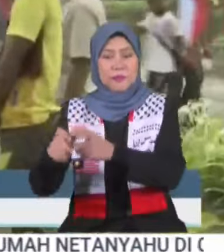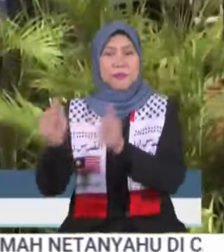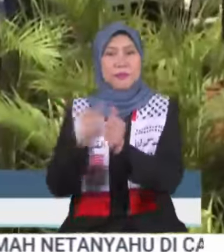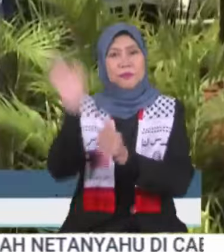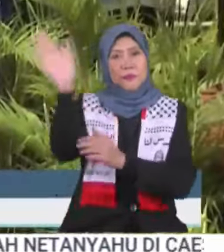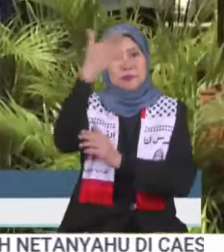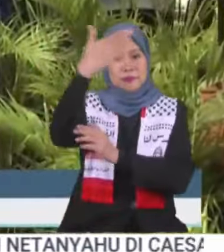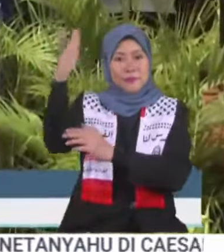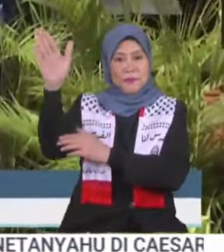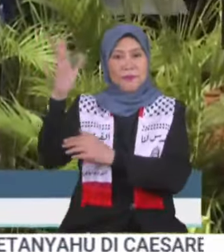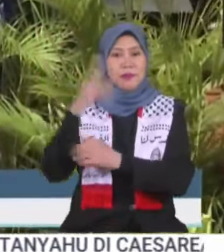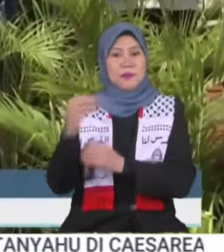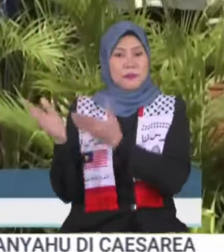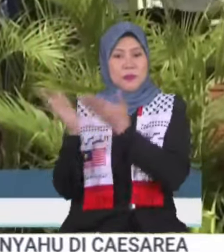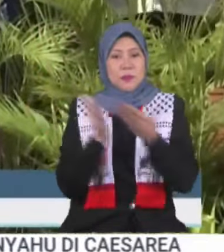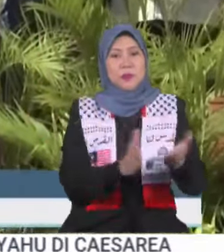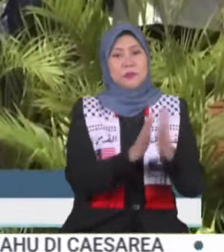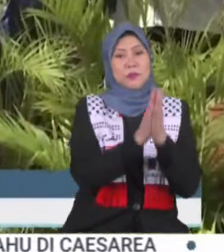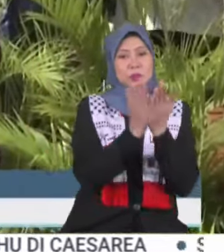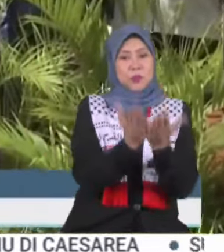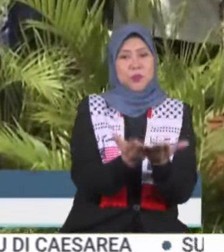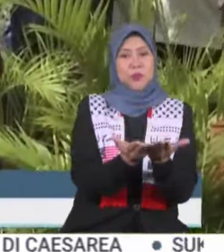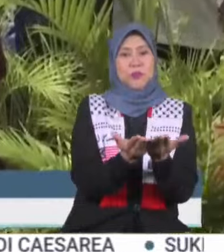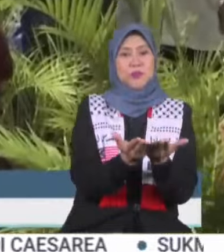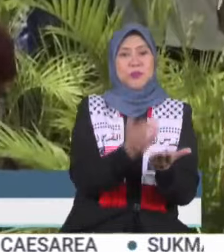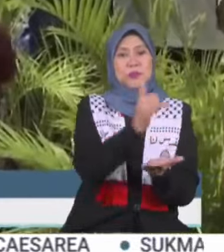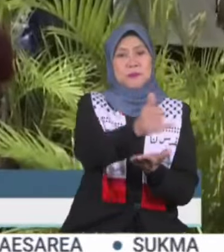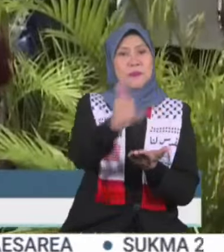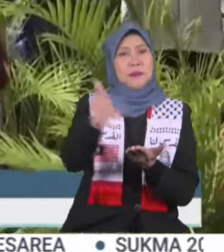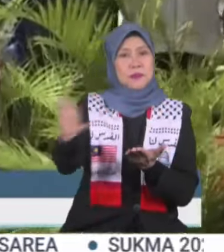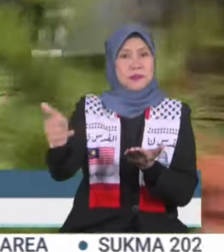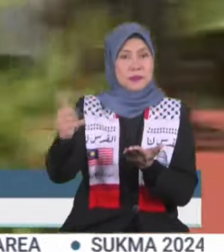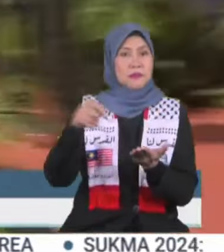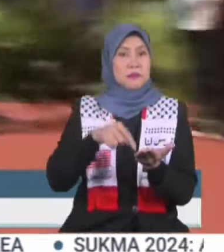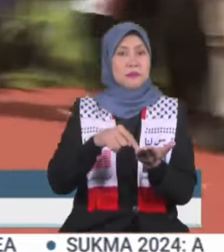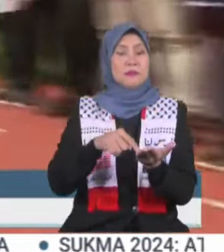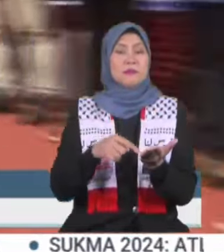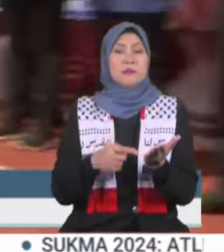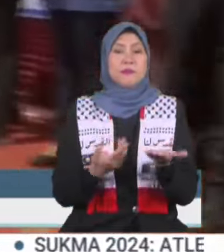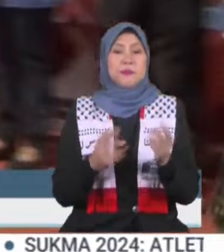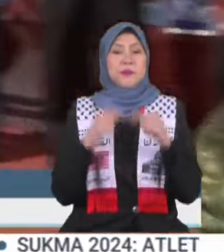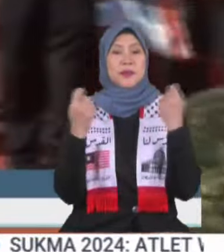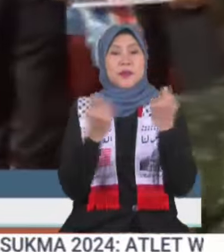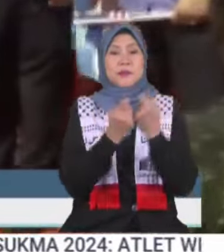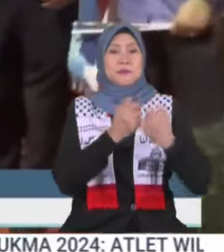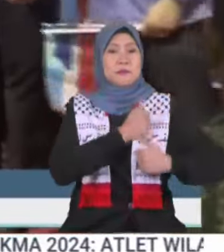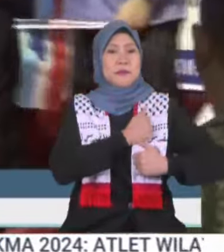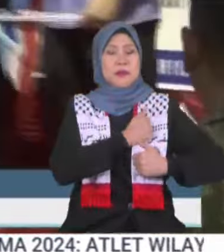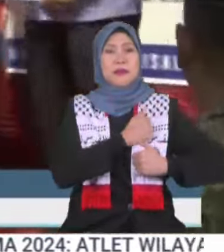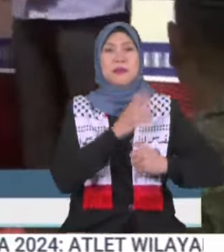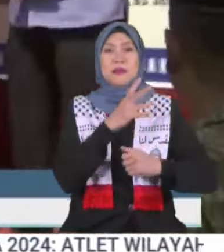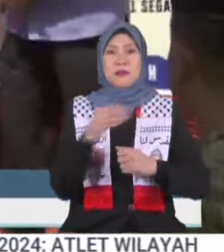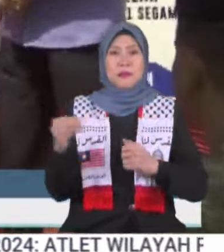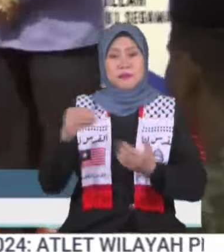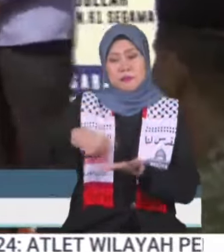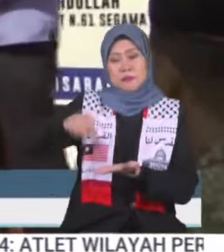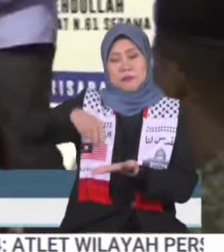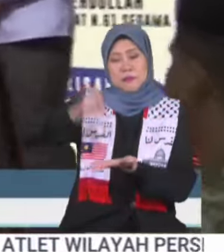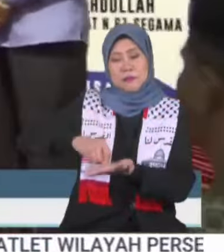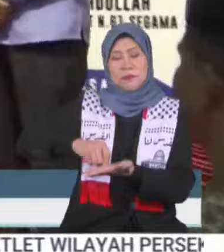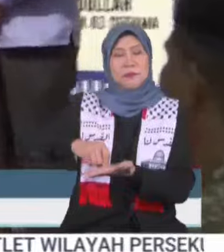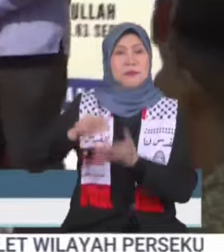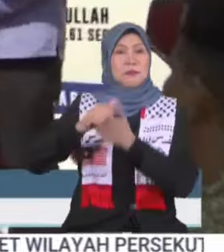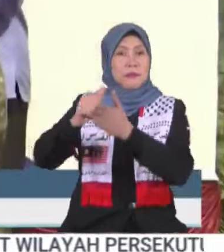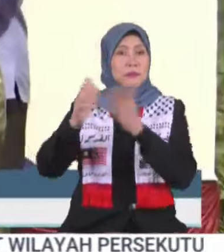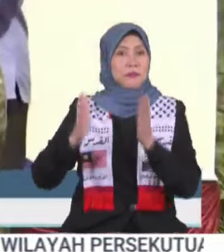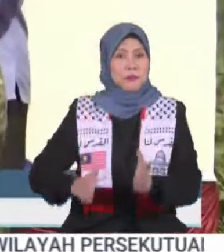seterusnya gimik membawa buku gembara Merdeka jalur Gemilang dilakukan oleh tim elit pasukan khas escom dan ditandatangani pemimpin